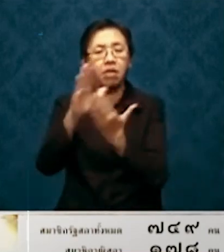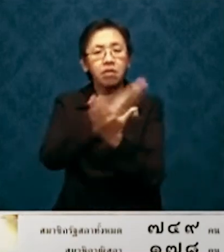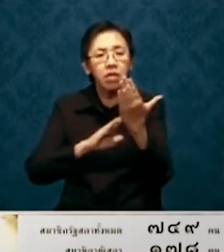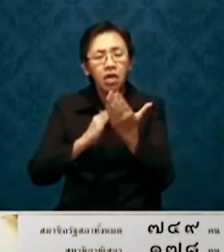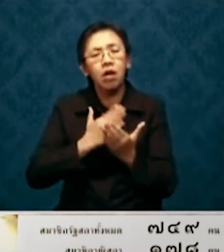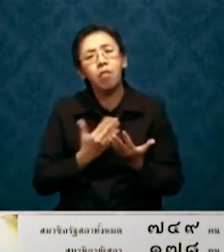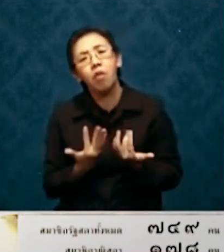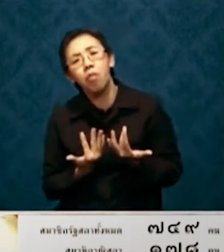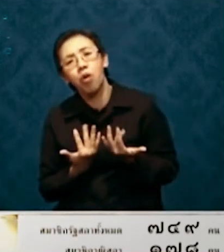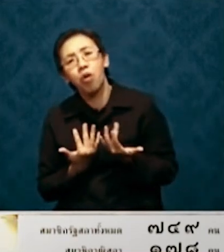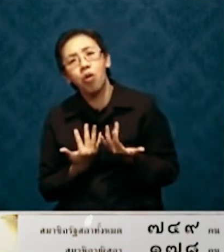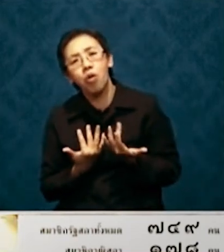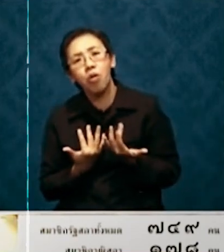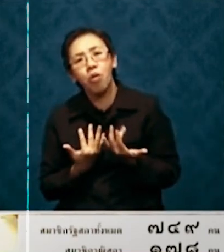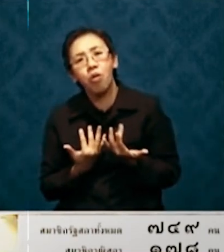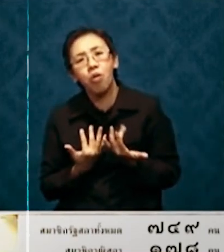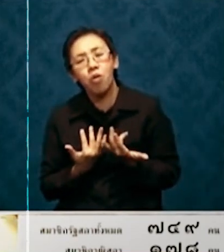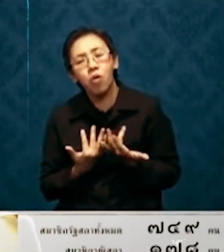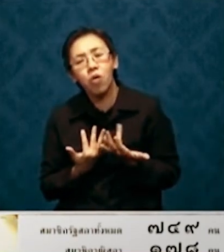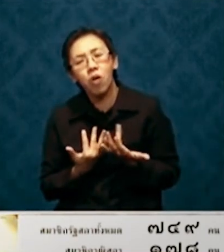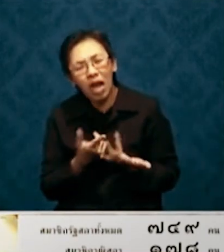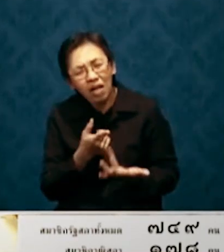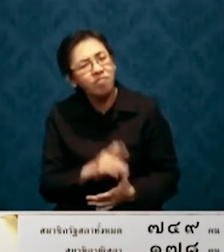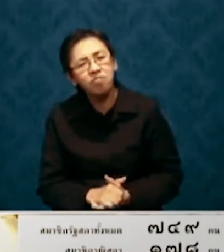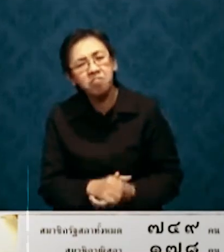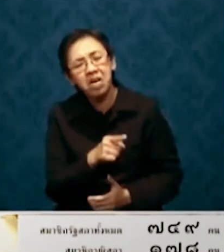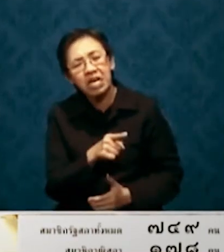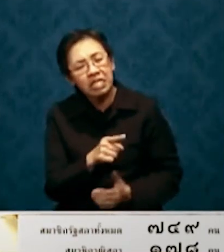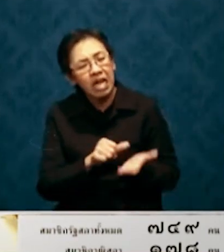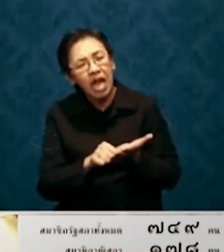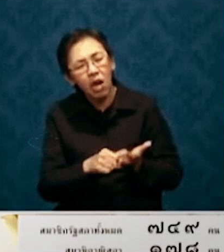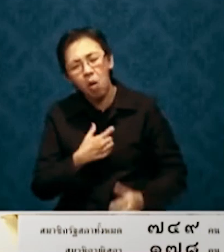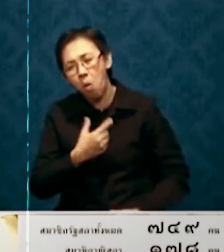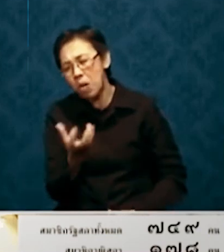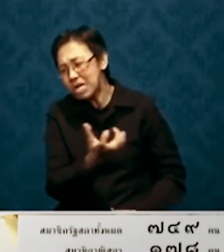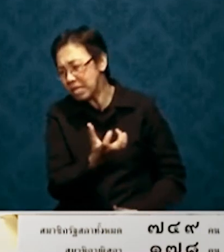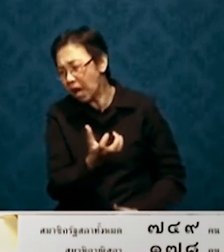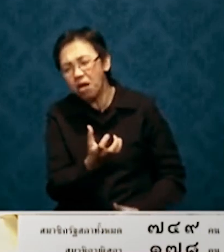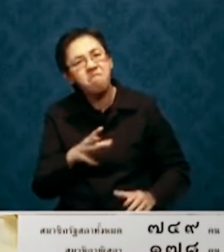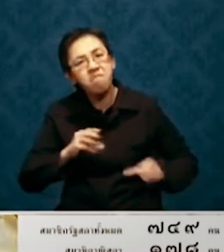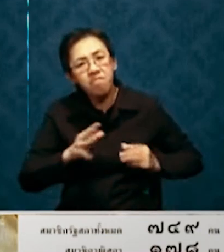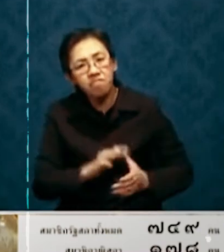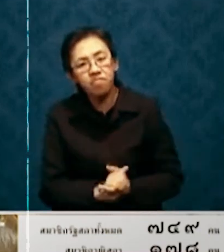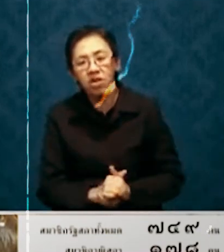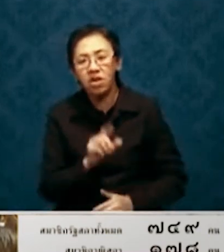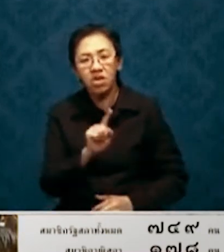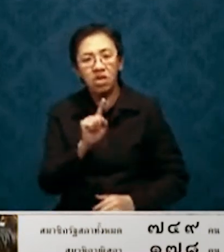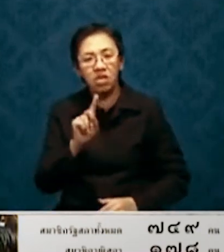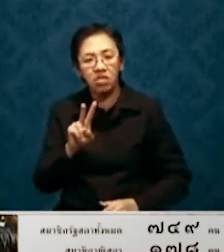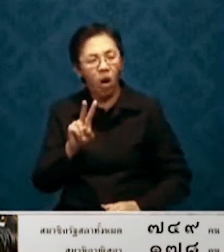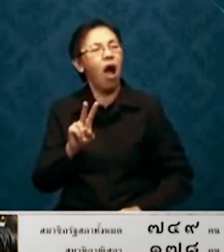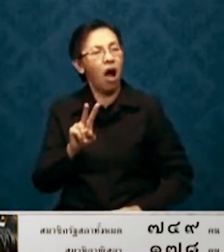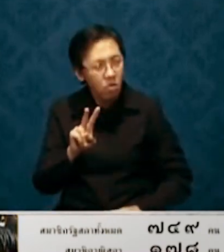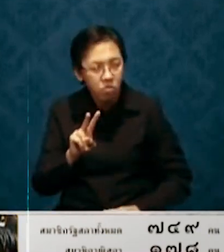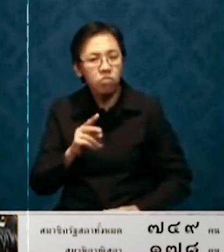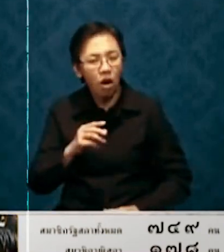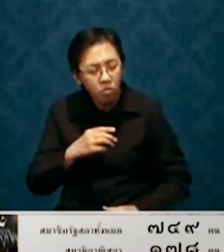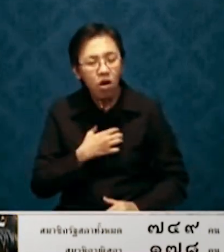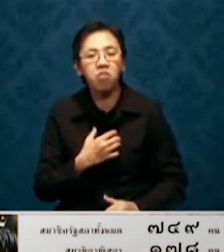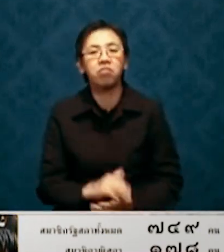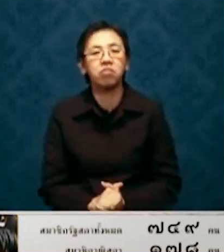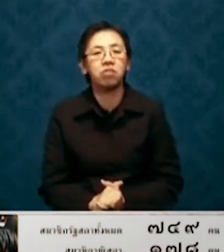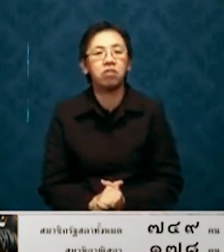แอบรอลึกๆครับแต่ท่านไม่ยอมอะไรเลยกูจะต้องถือ112ไว้ในกระเป๋าต้อง